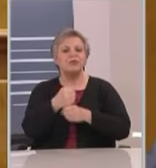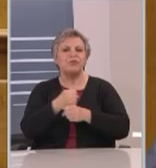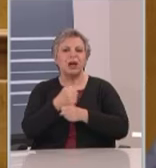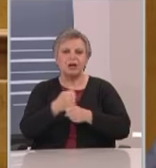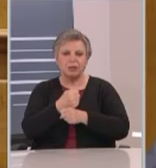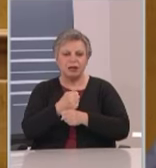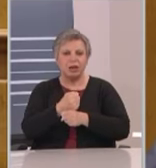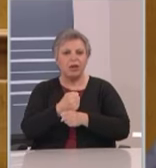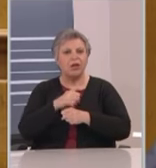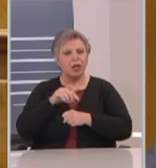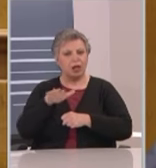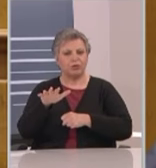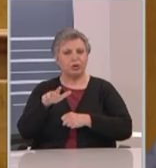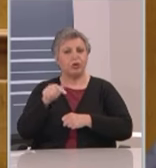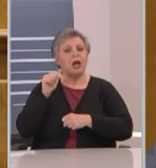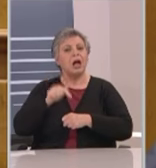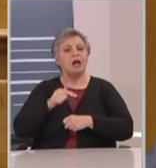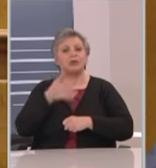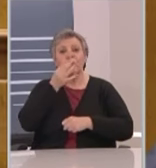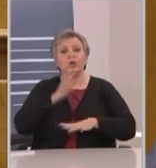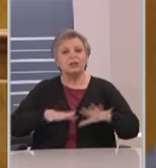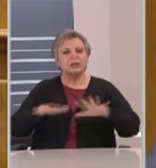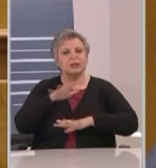αυτό το σκάνδαλο απ' έξω, όπως και τις ζήμες.